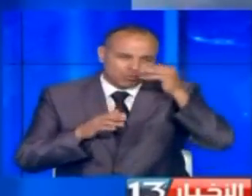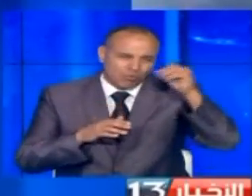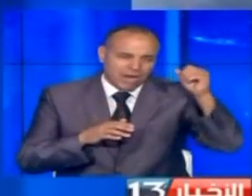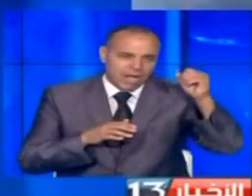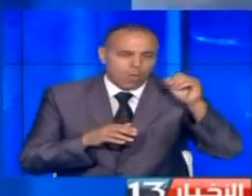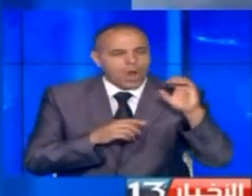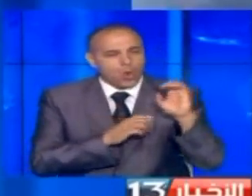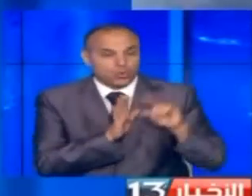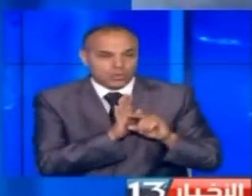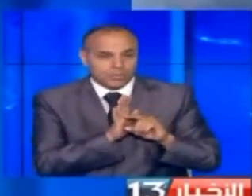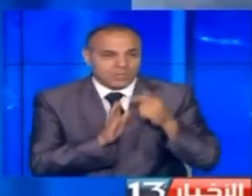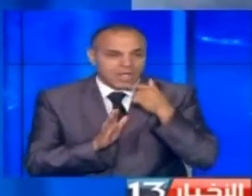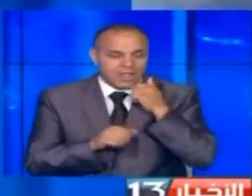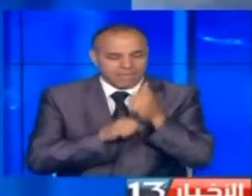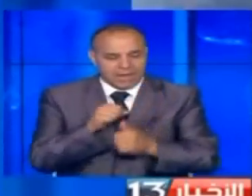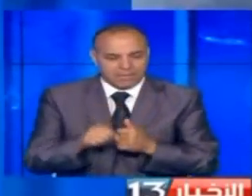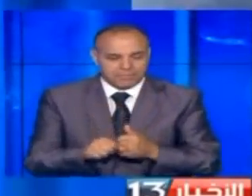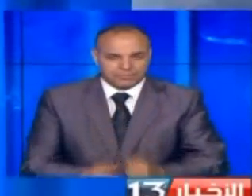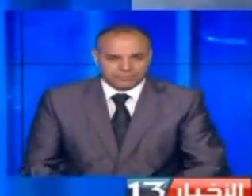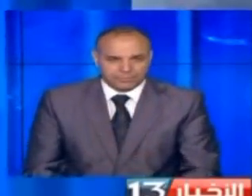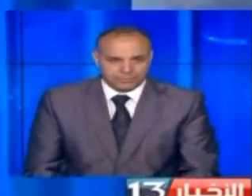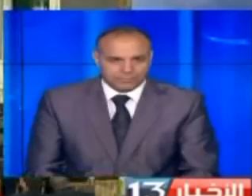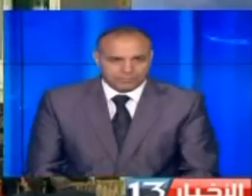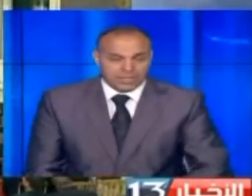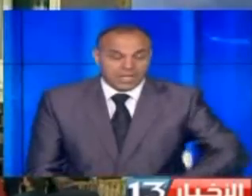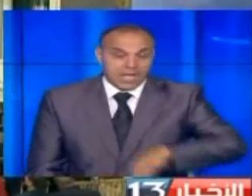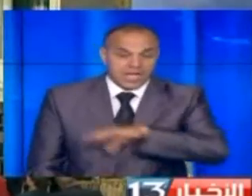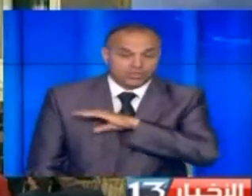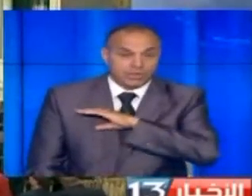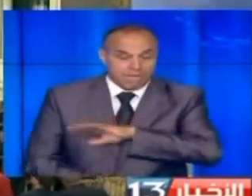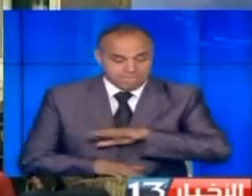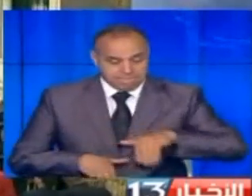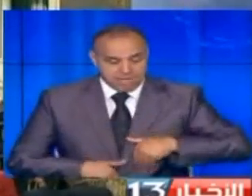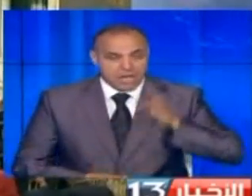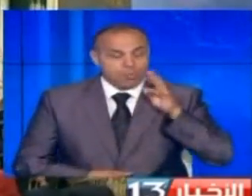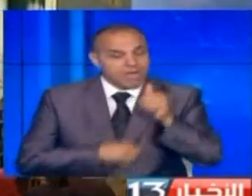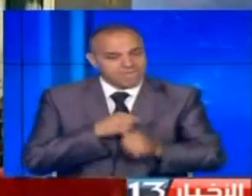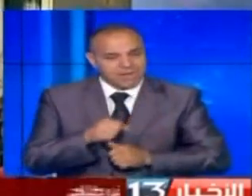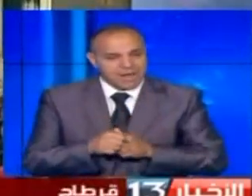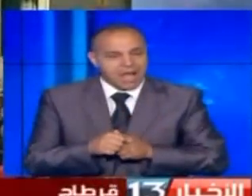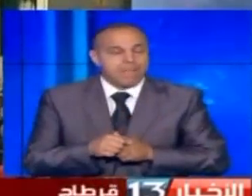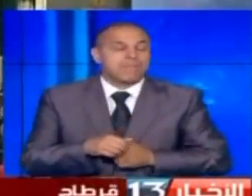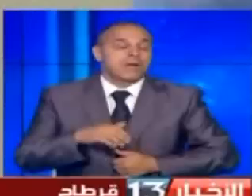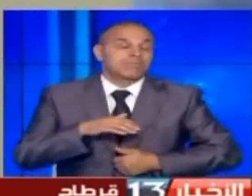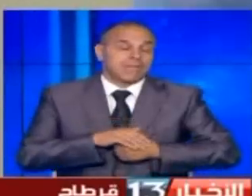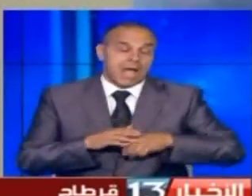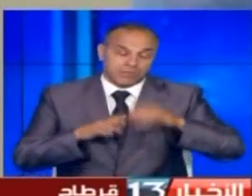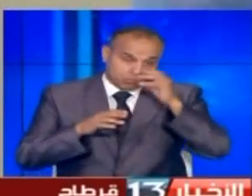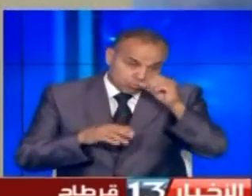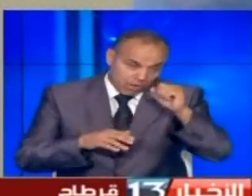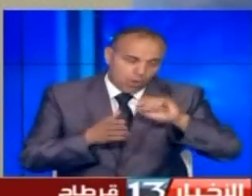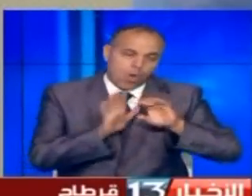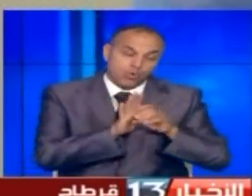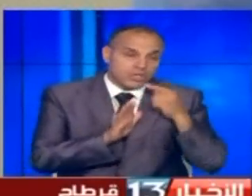الدبلوماسية والقنصلية السنوية. خلال إشرافه على الموكب الختامي للندوة السنوية لرؤساء البعثات الدبلوماسية